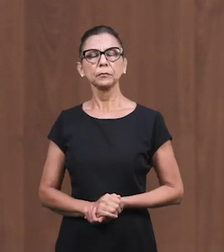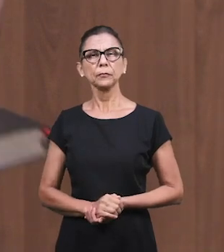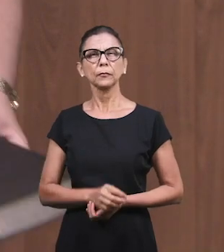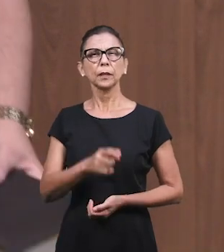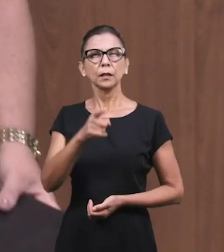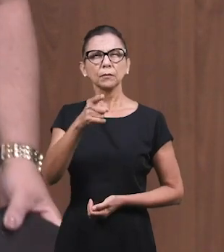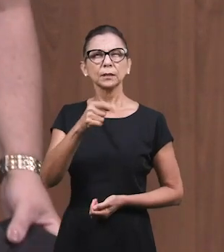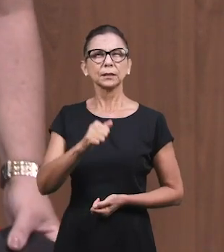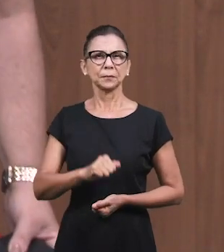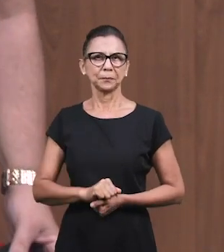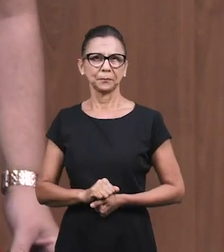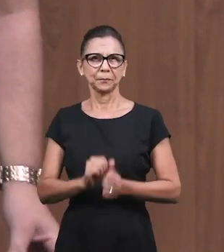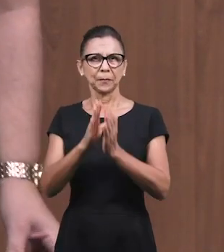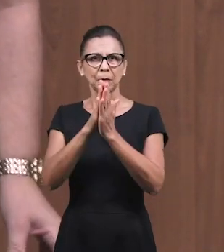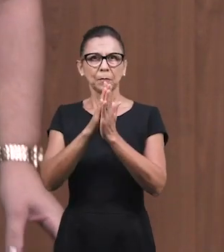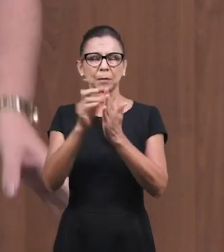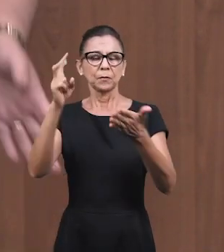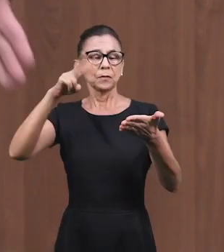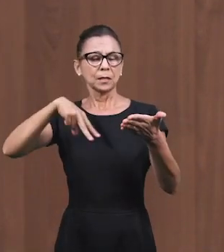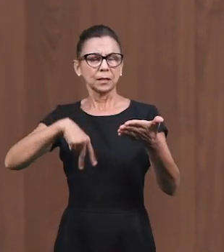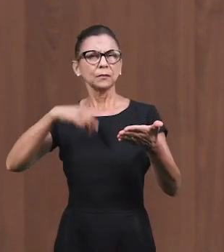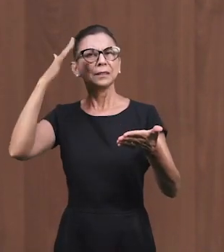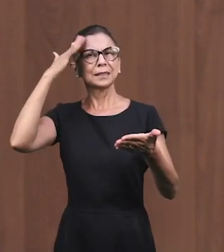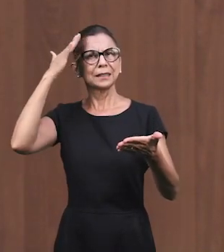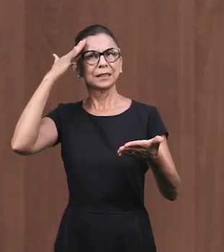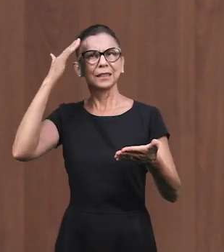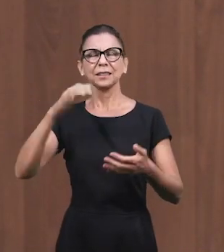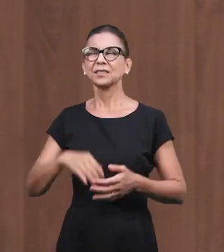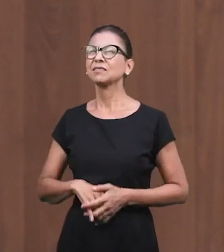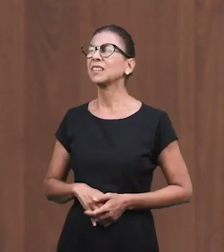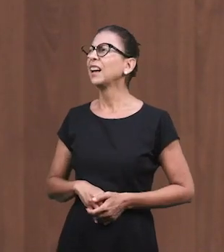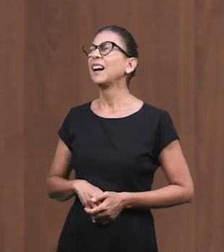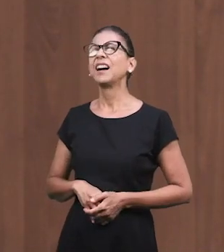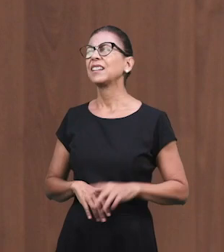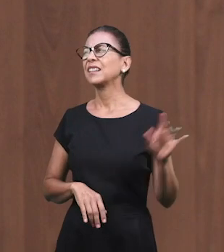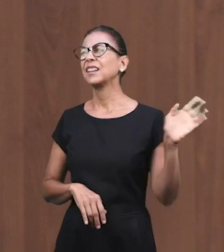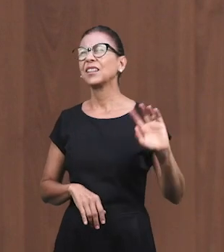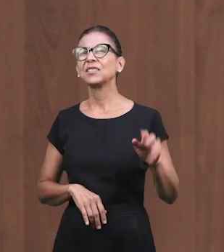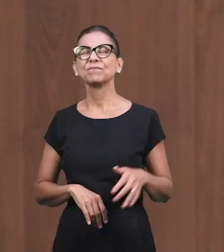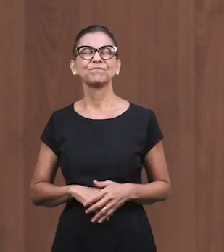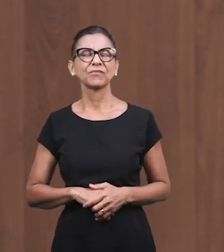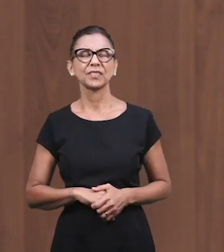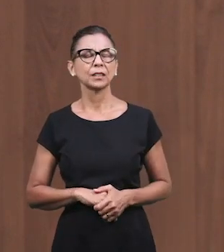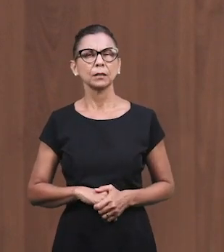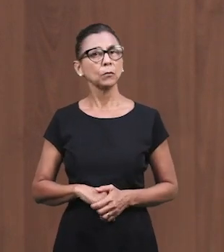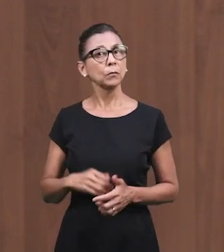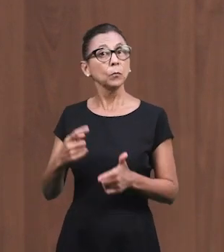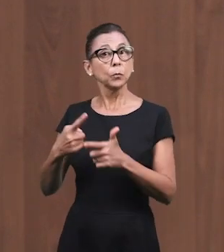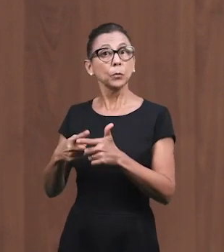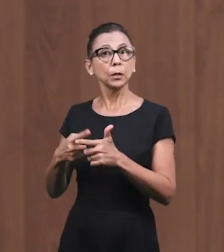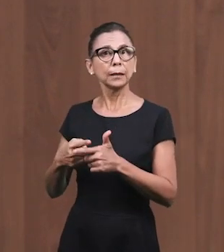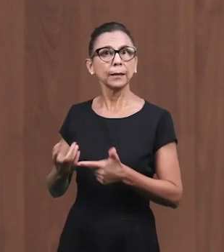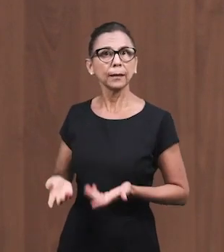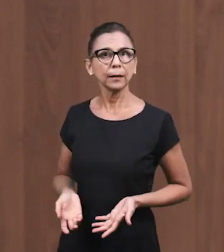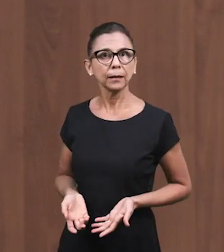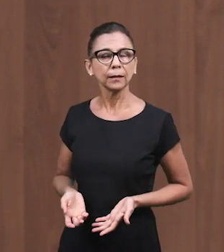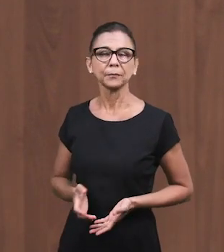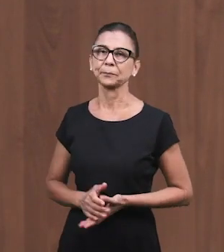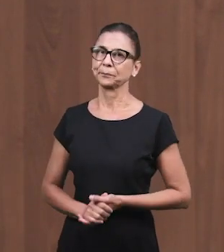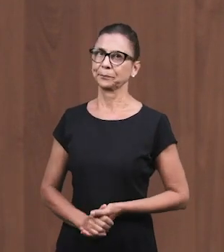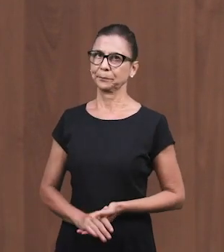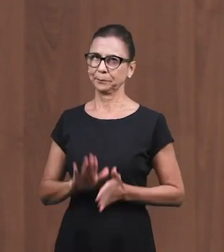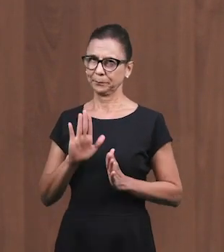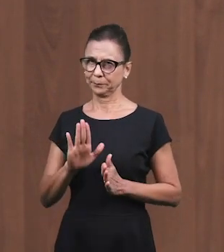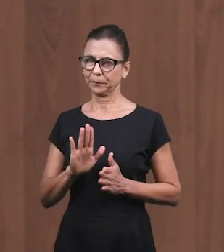Et vous comprenez la parole quand vous la lisez? Beaucoup de fois, non. Mais pourquoi? Vous savez pourquoi?